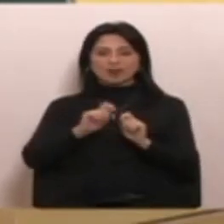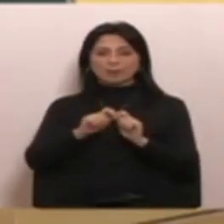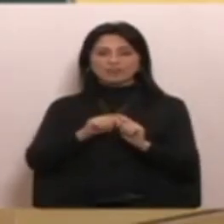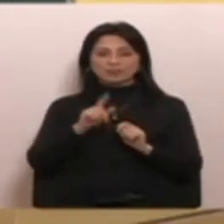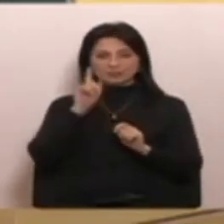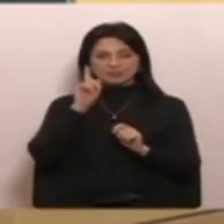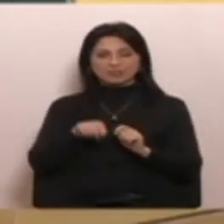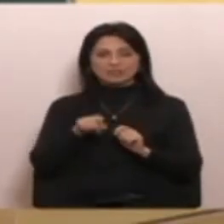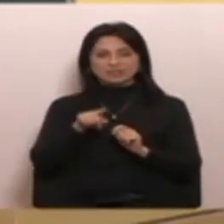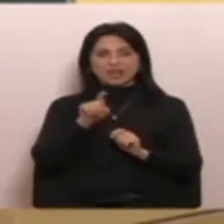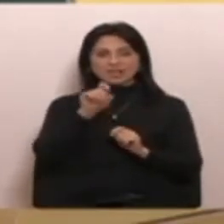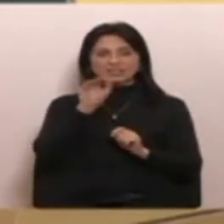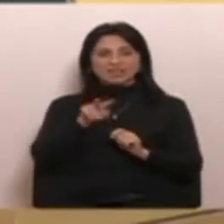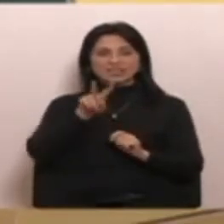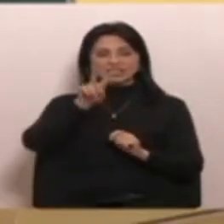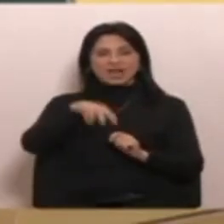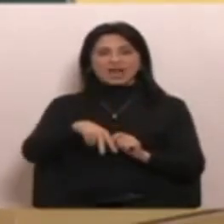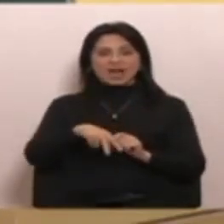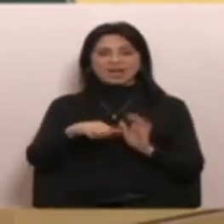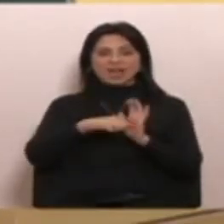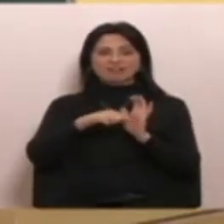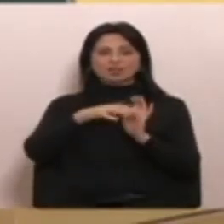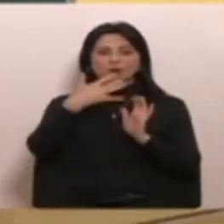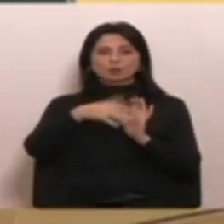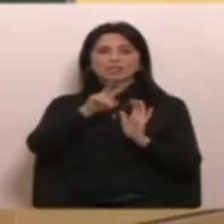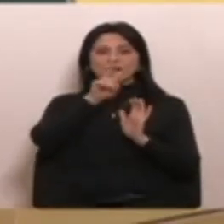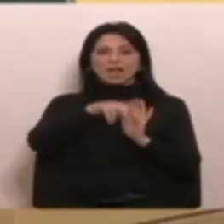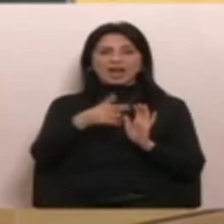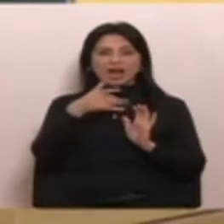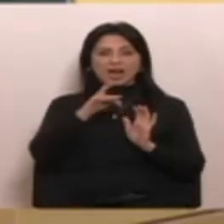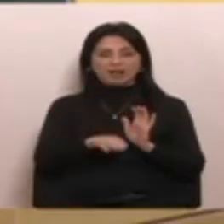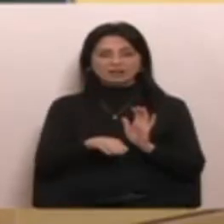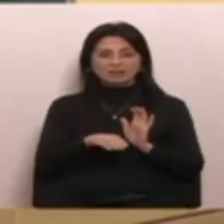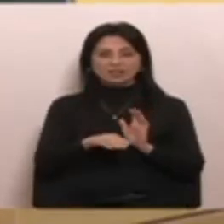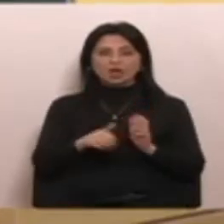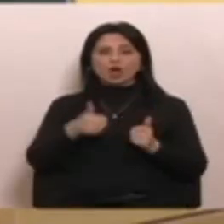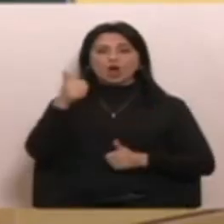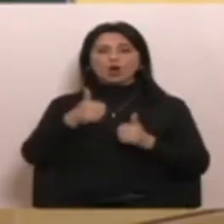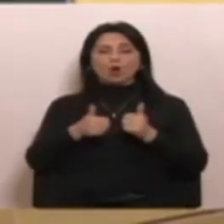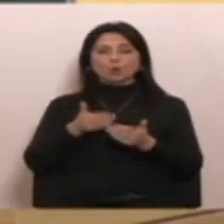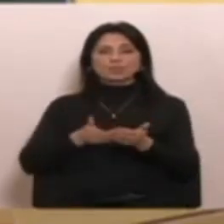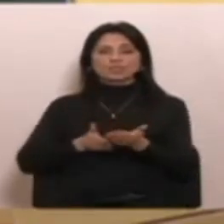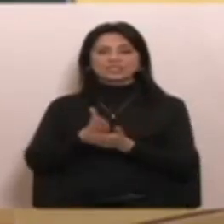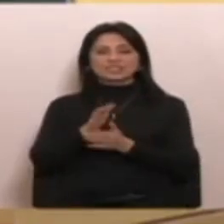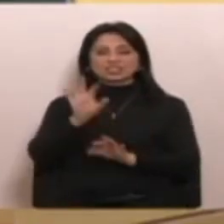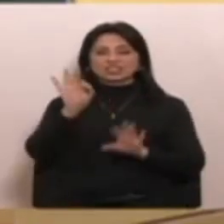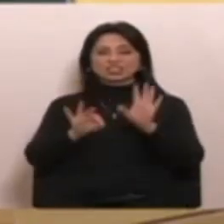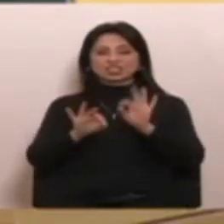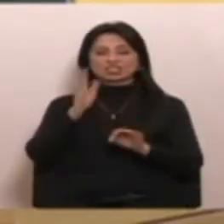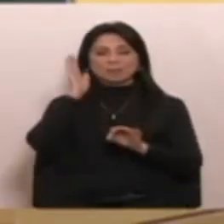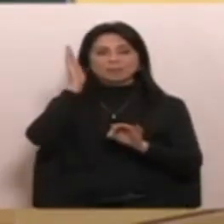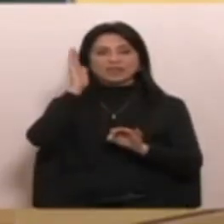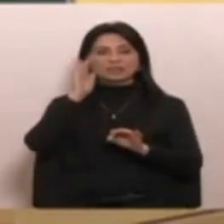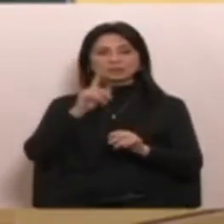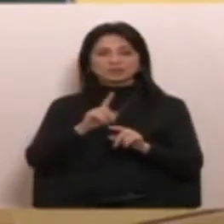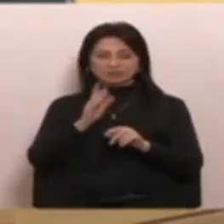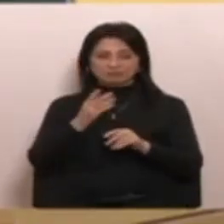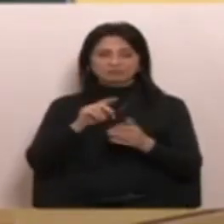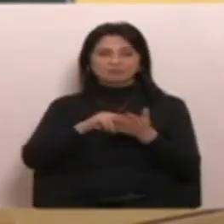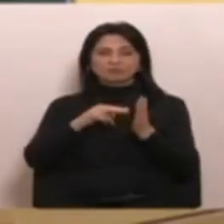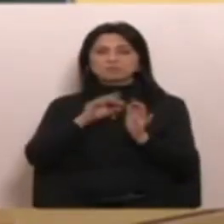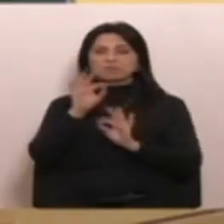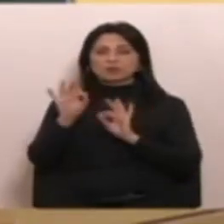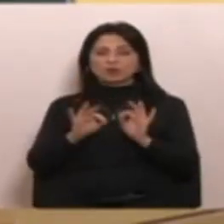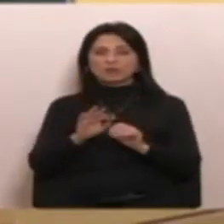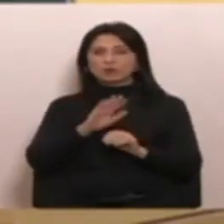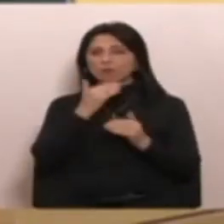მოგახსენებათ 100000 ლარიან, 650000 ლარიან გრანტებს კონკურსის გზით შერჩეულ პერსპექტიულ სტარტაპებთან მიმართებაში.